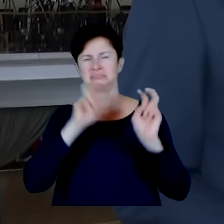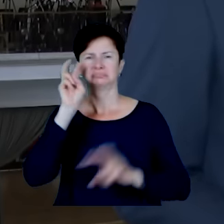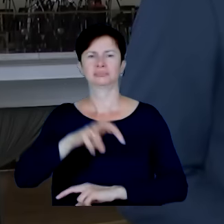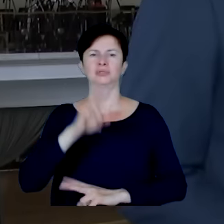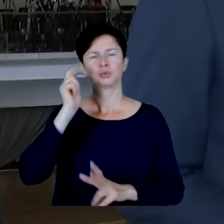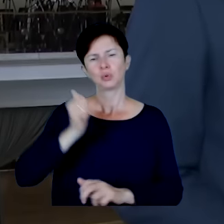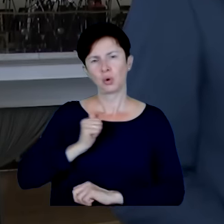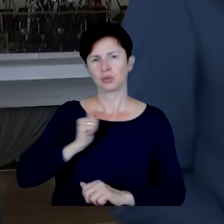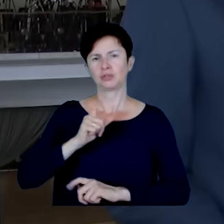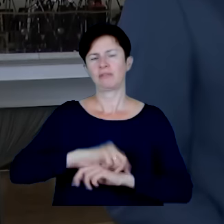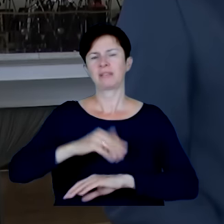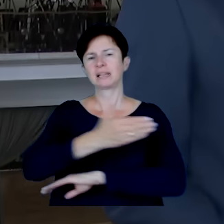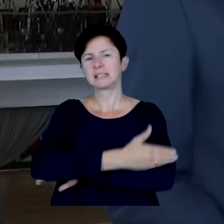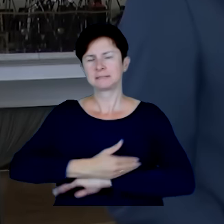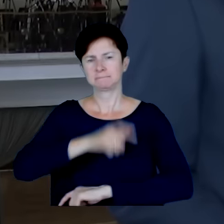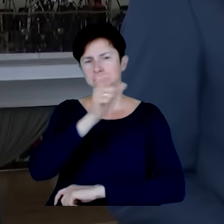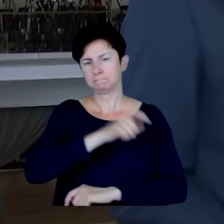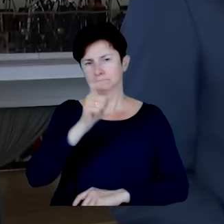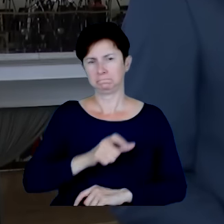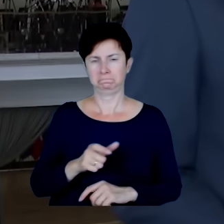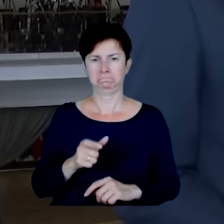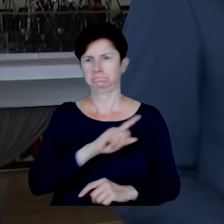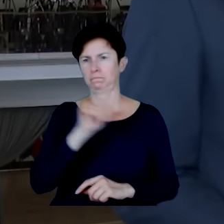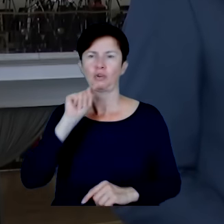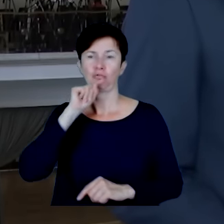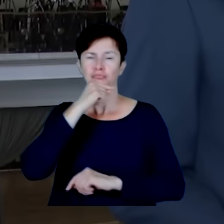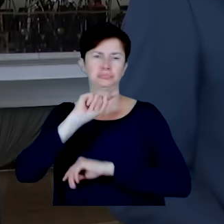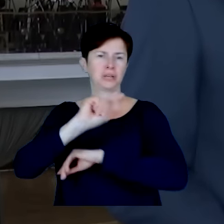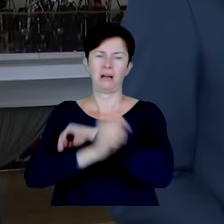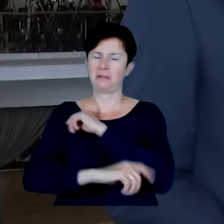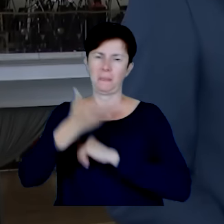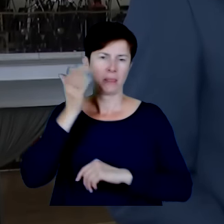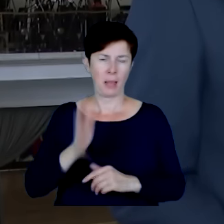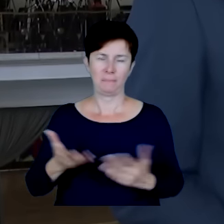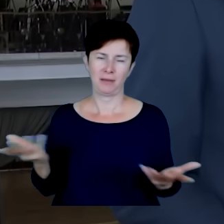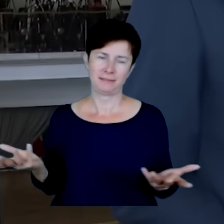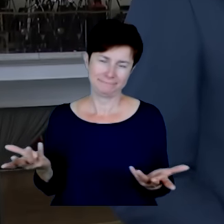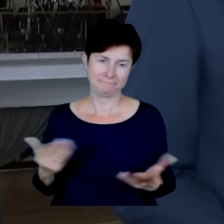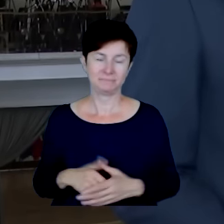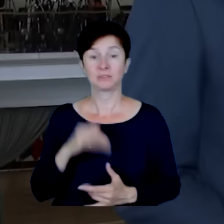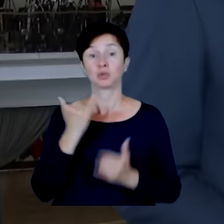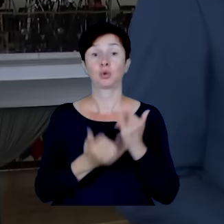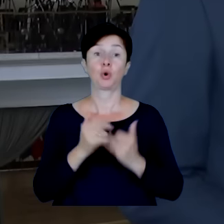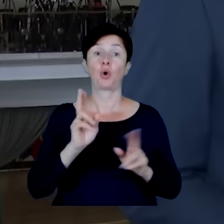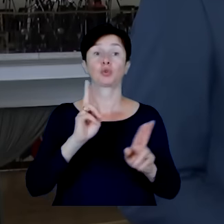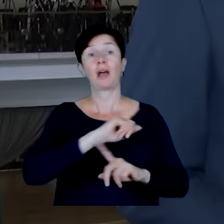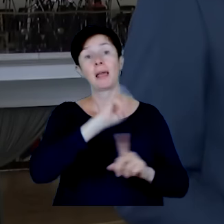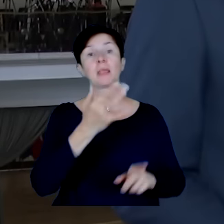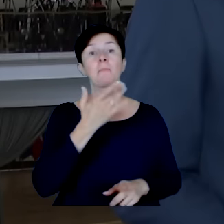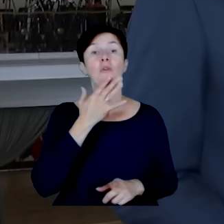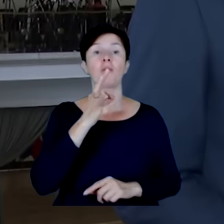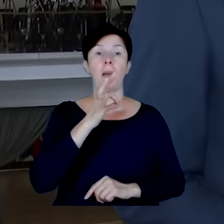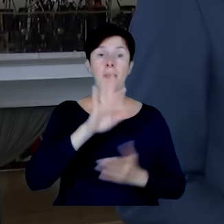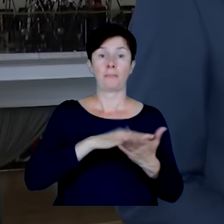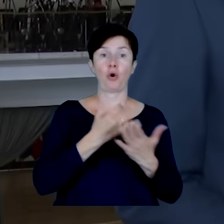żołnierzy, pograniczników i nic nie grozi, ale jeżeli ktoś powie kilka słów prawdy, no to